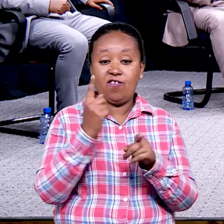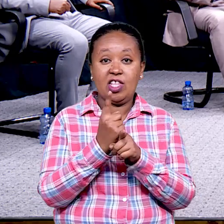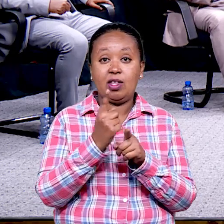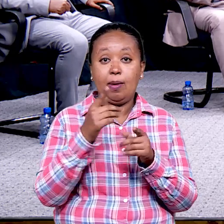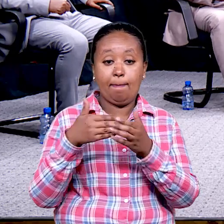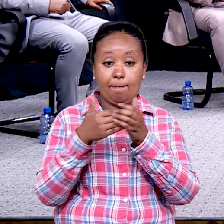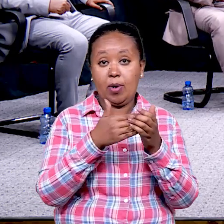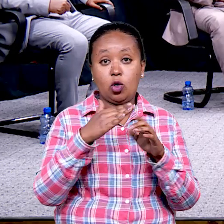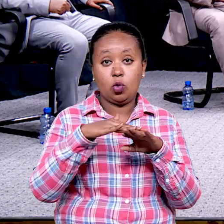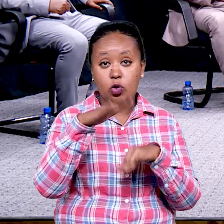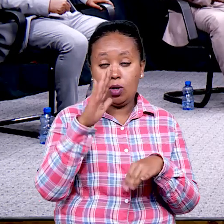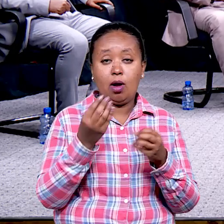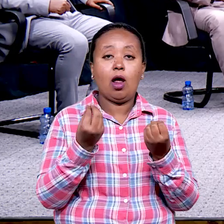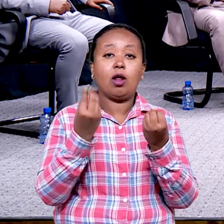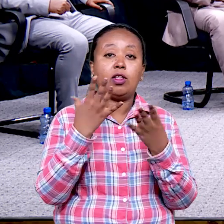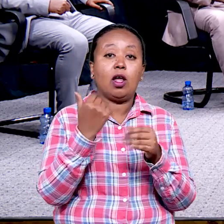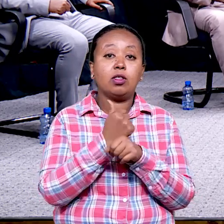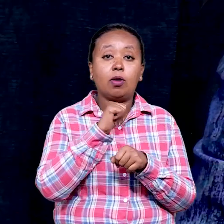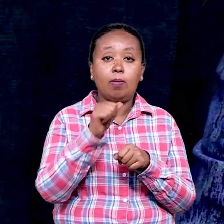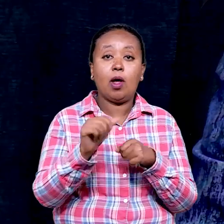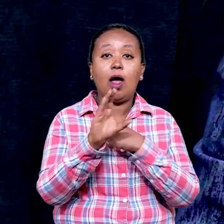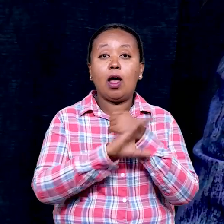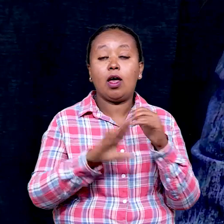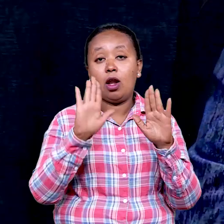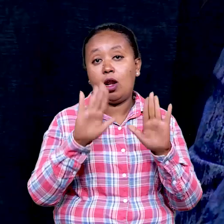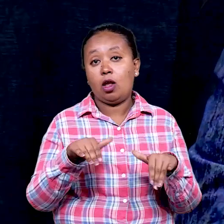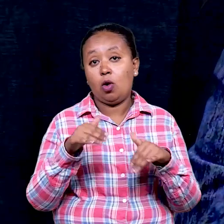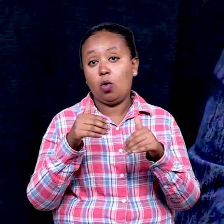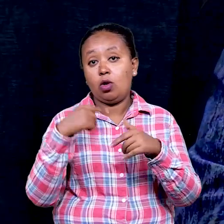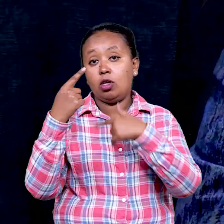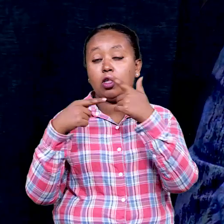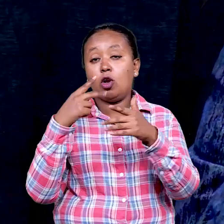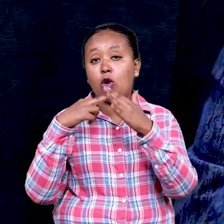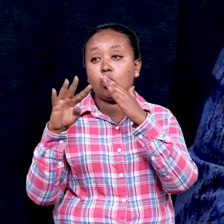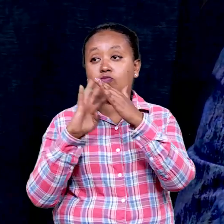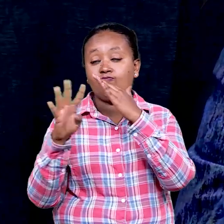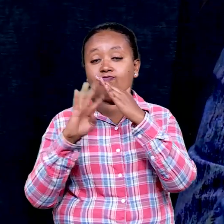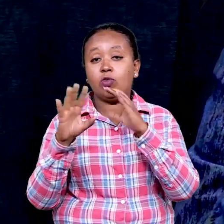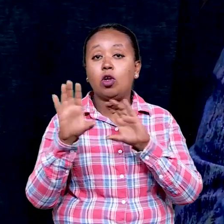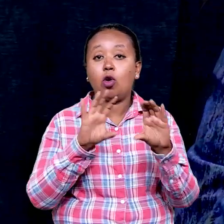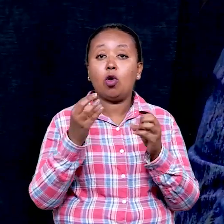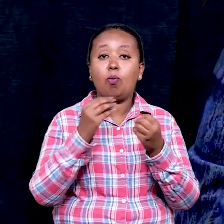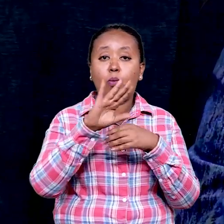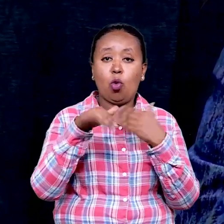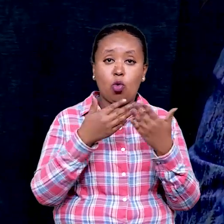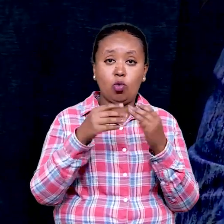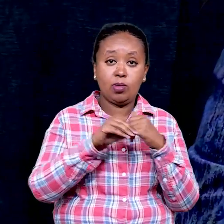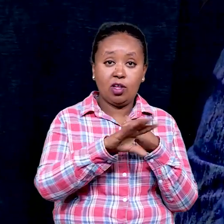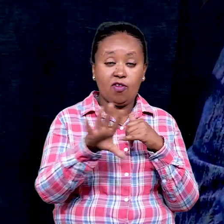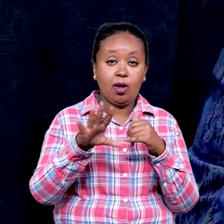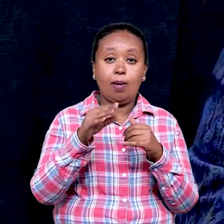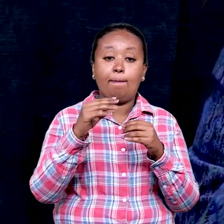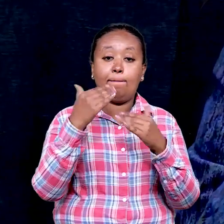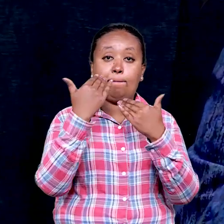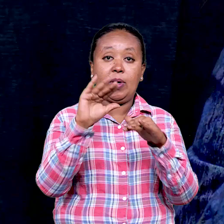አንሰራም ያሉ በርካታ ዳኞች አገር ለቀው ጭምር እንዲሰደዱ ተደርጓል። ሶ በሁሉም ዘርፍ ላይ መጠኑ ይነስ